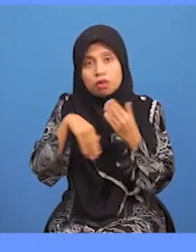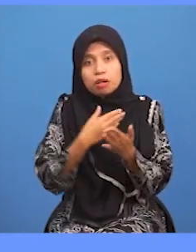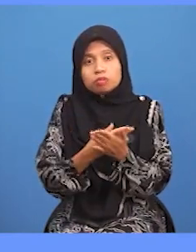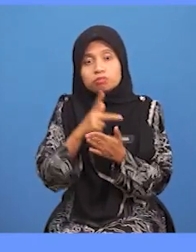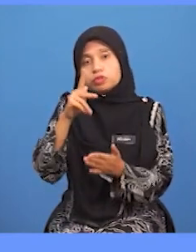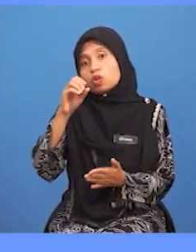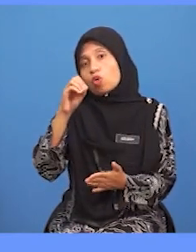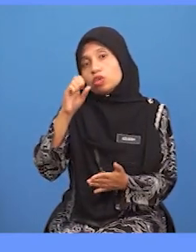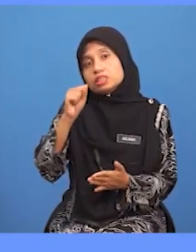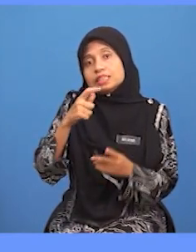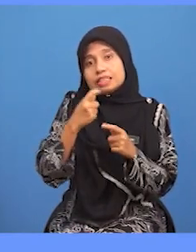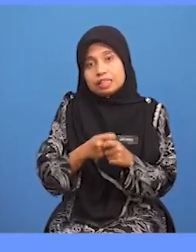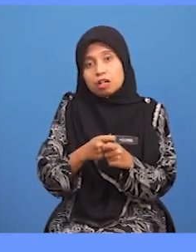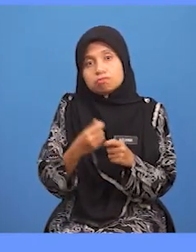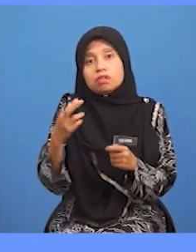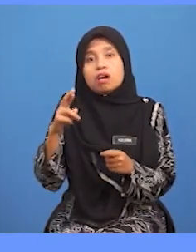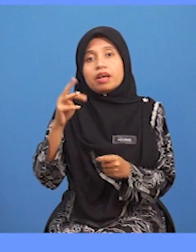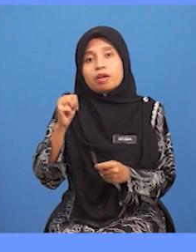tadi ialah